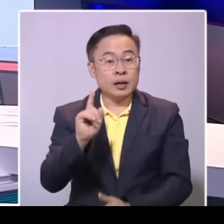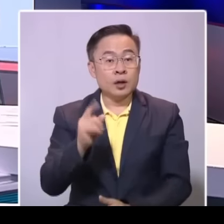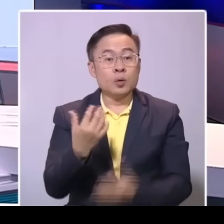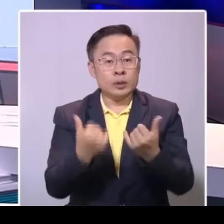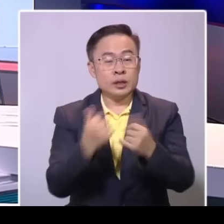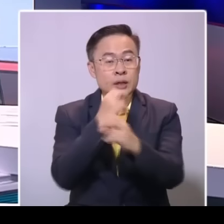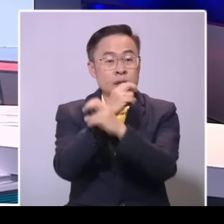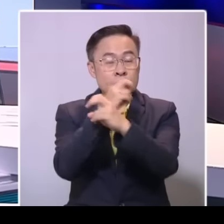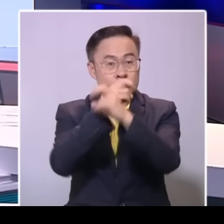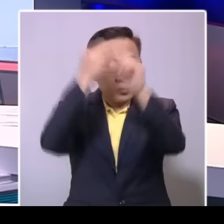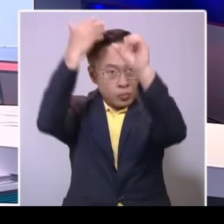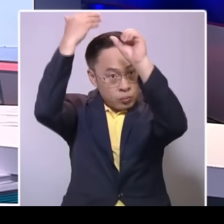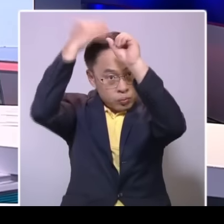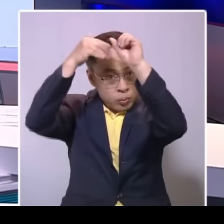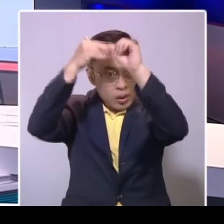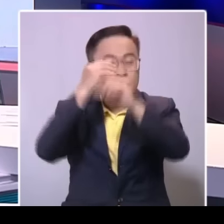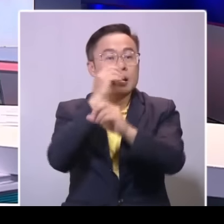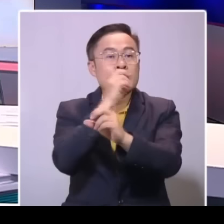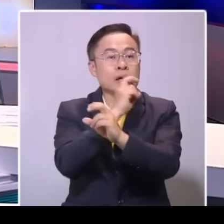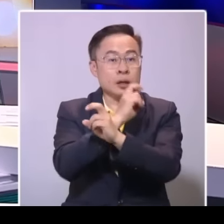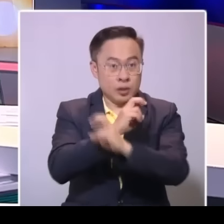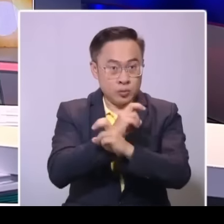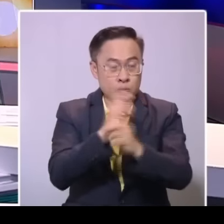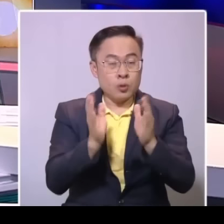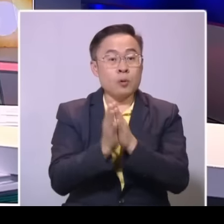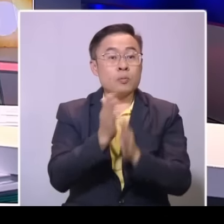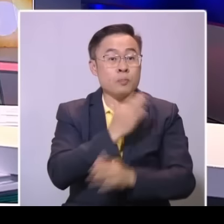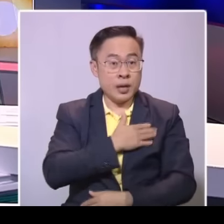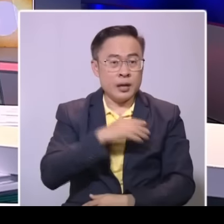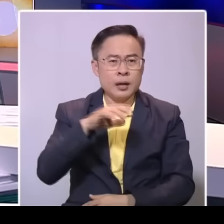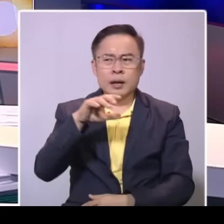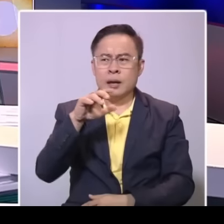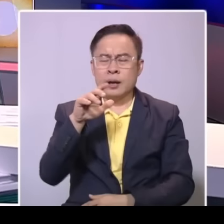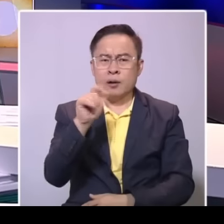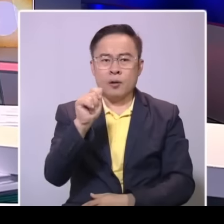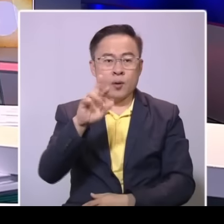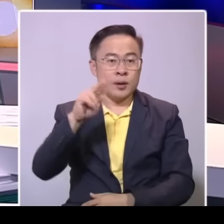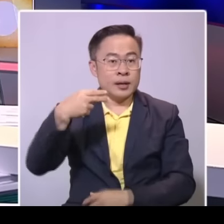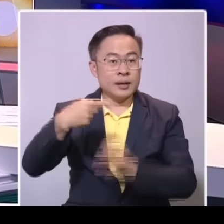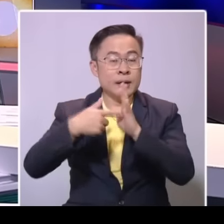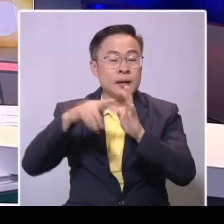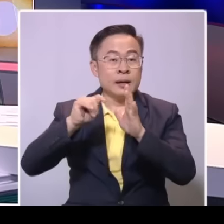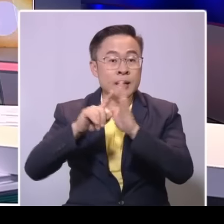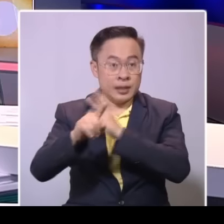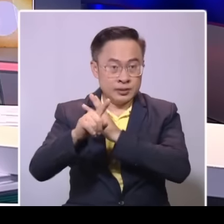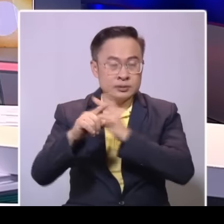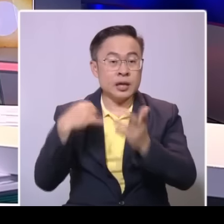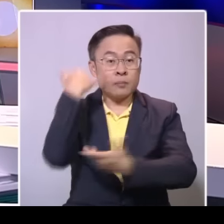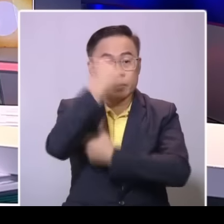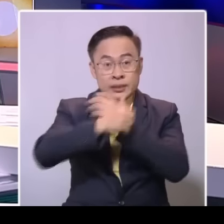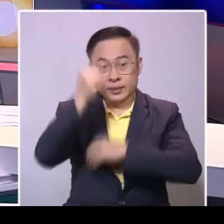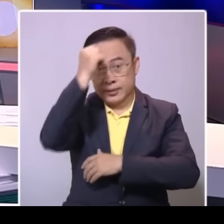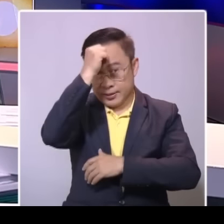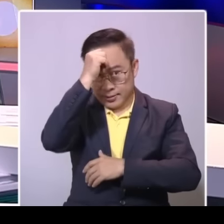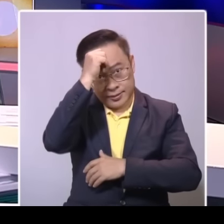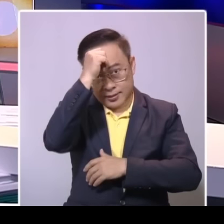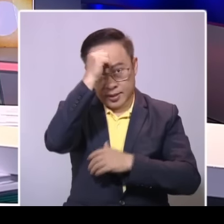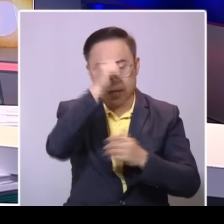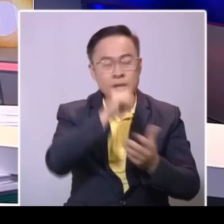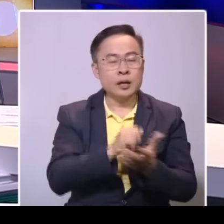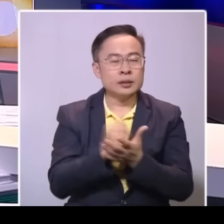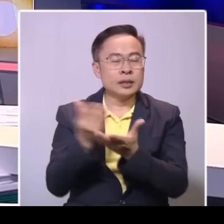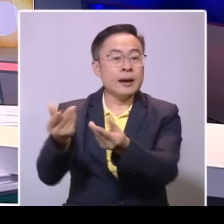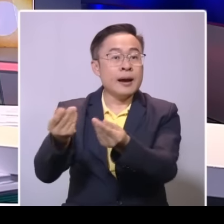เพราะว่าพระบรมสารีริกธาตุและพระอรหันตธาตุของพระสารีบุตรและพระโมคคัลลานะจากอินเดียที่มีการอัญเชิญมา